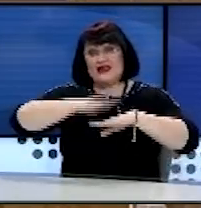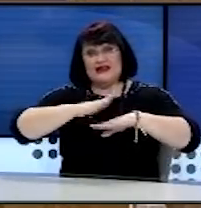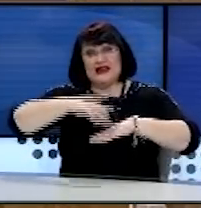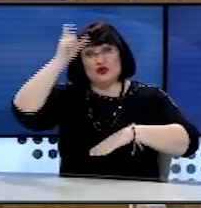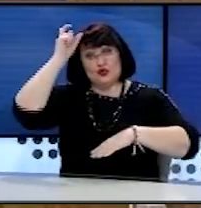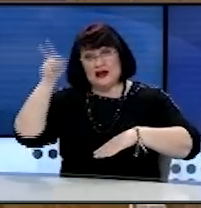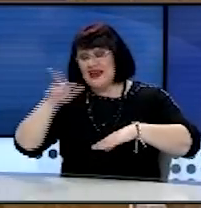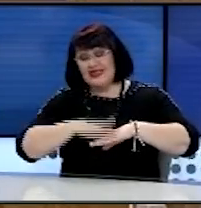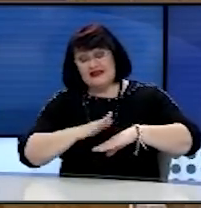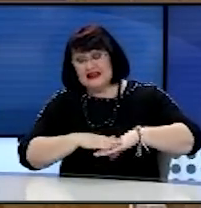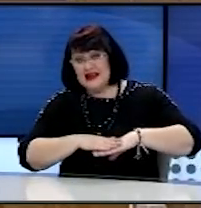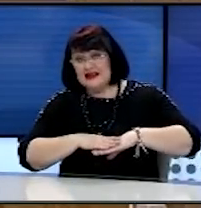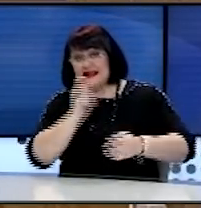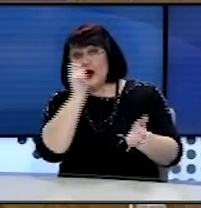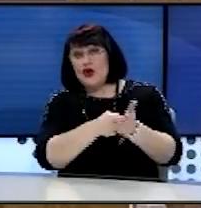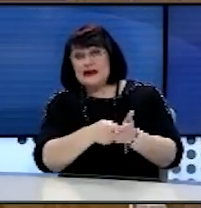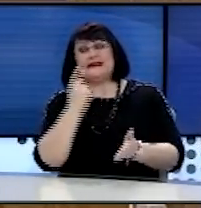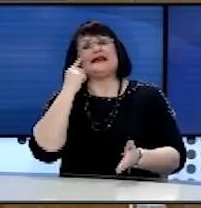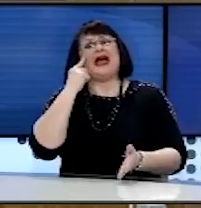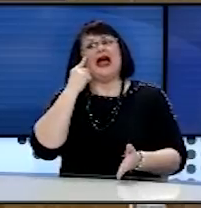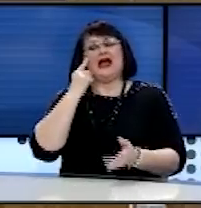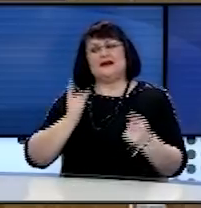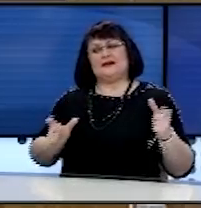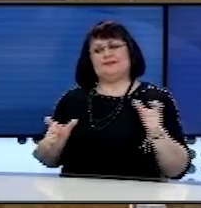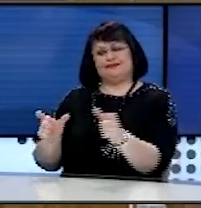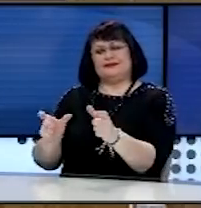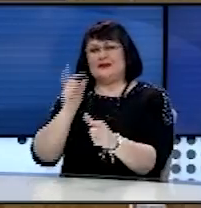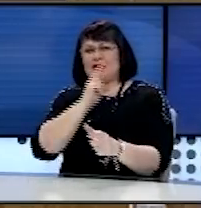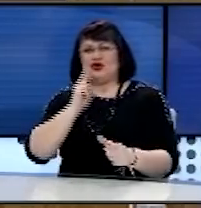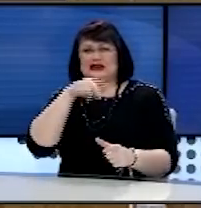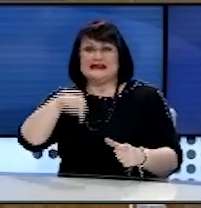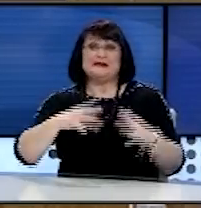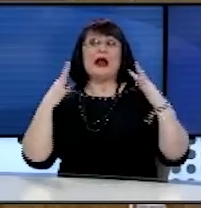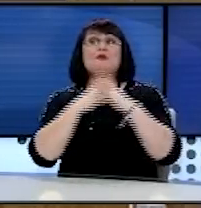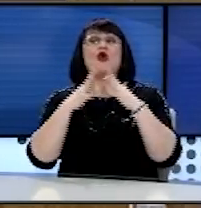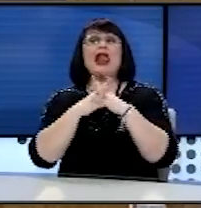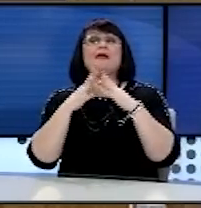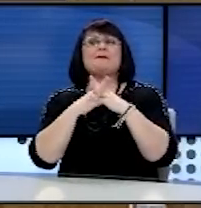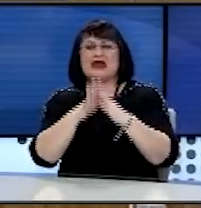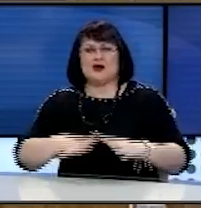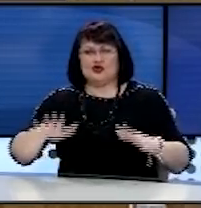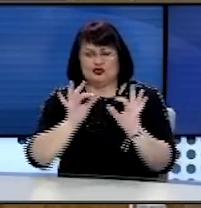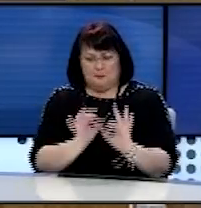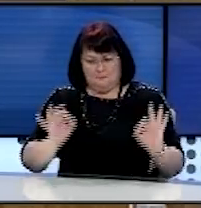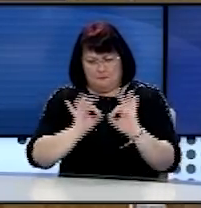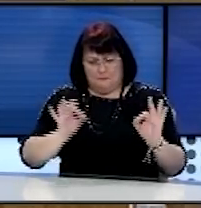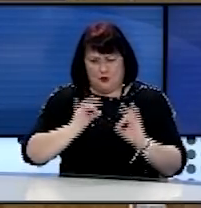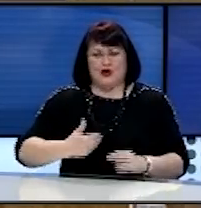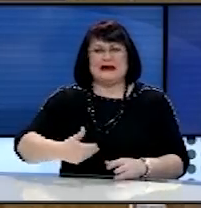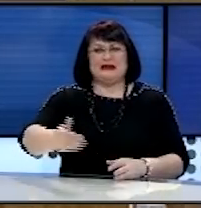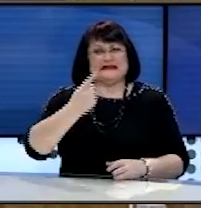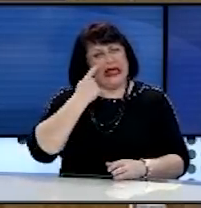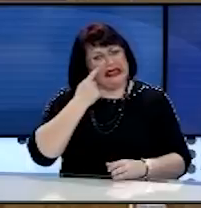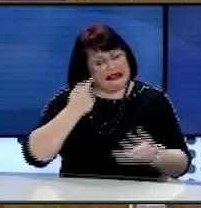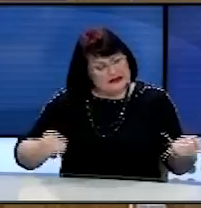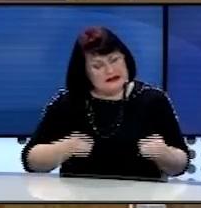Ερντογάν και η Τουρκία. Η σημερινή λοιπόν πολεμική αντιπαράθεση είναι τα προεόρτια όσων